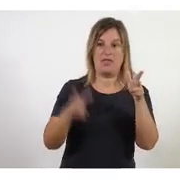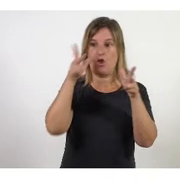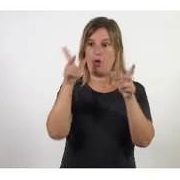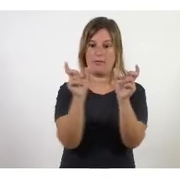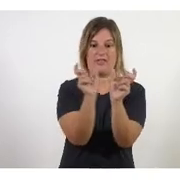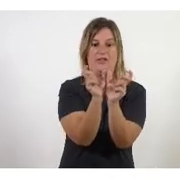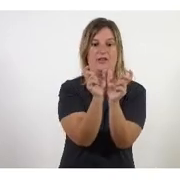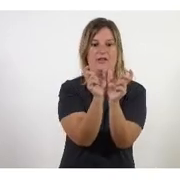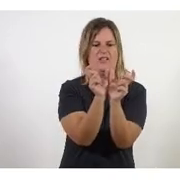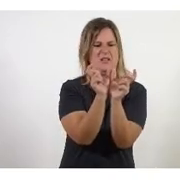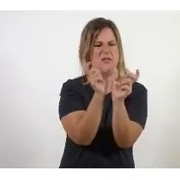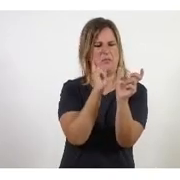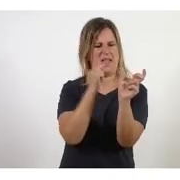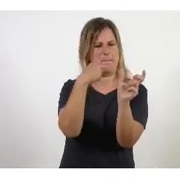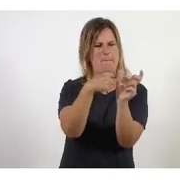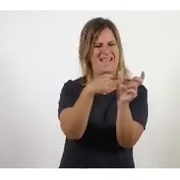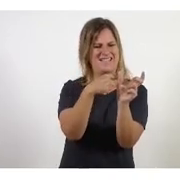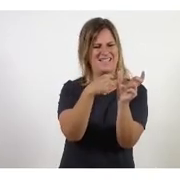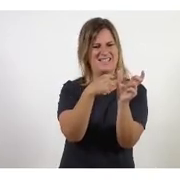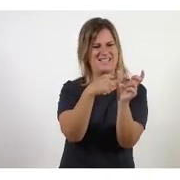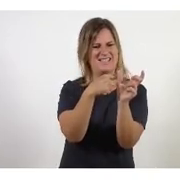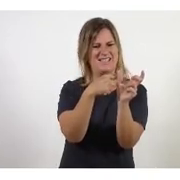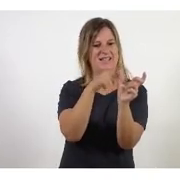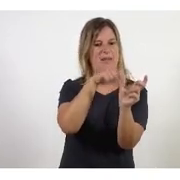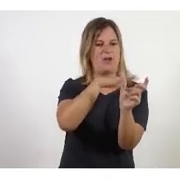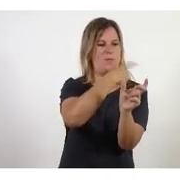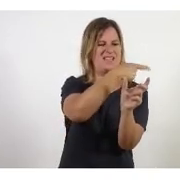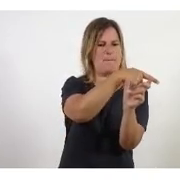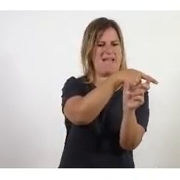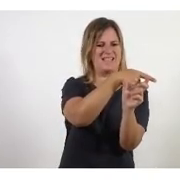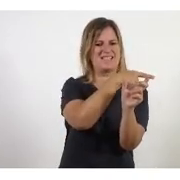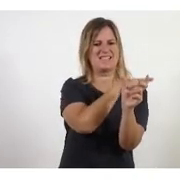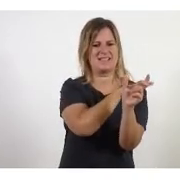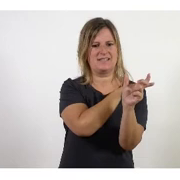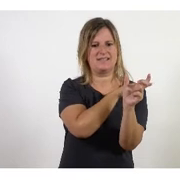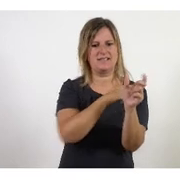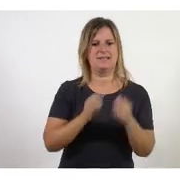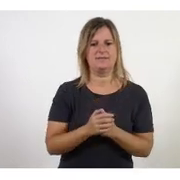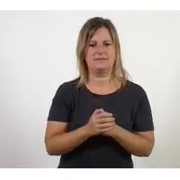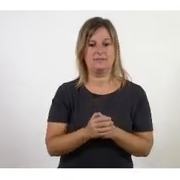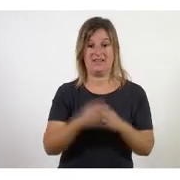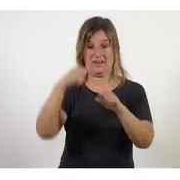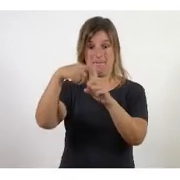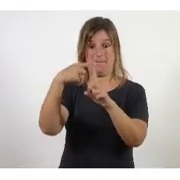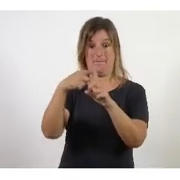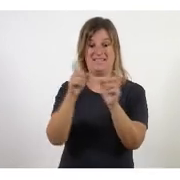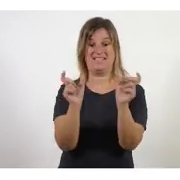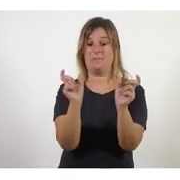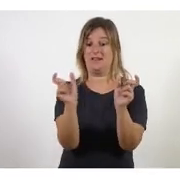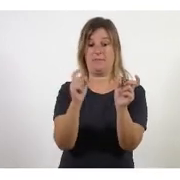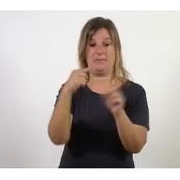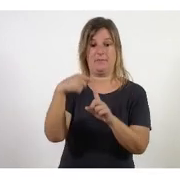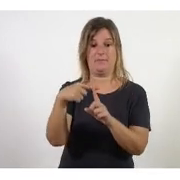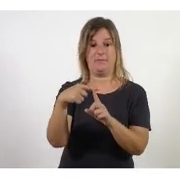un símbol de més. També al principi de tot. Vale? Però fixeu-vos ara d'entrada entre clip i clip. Aquest símbol de més, quan